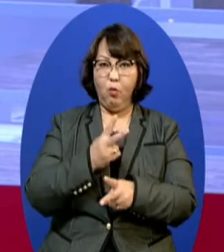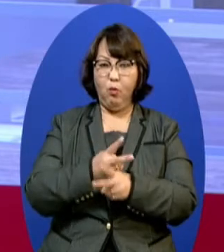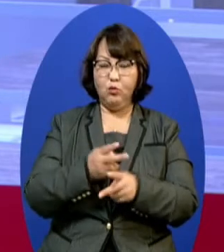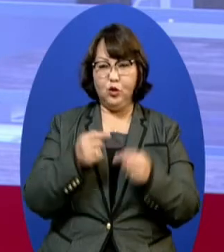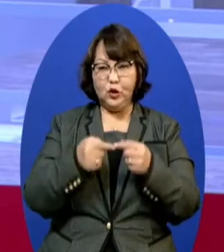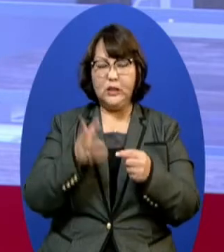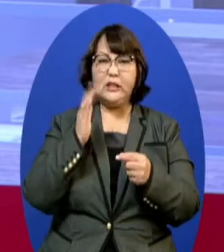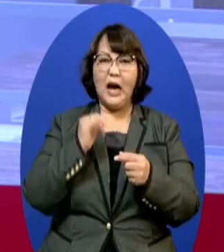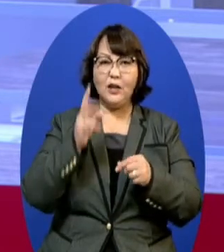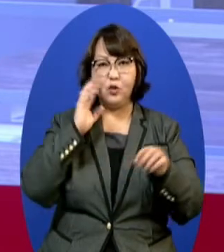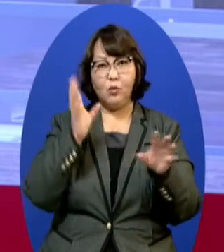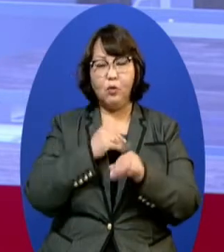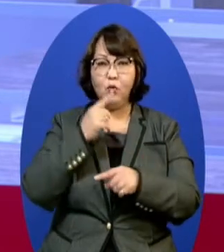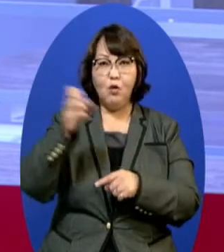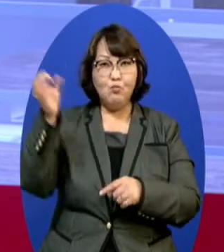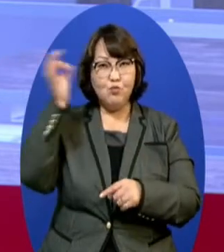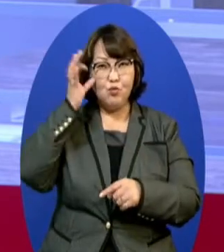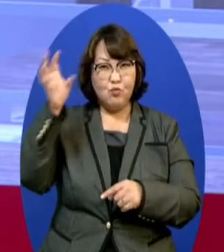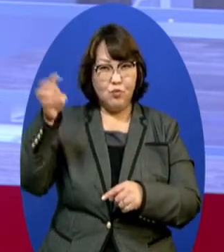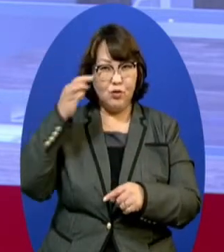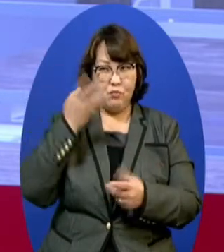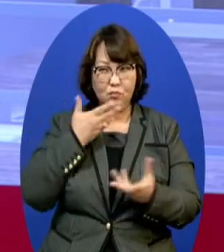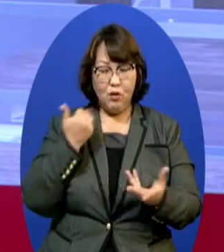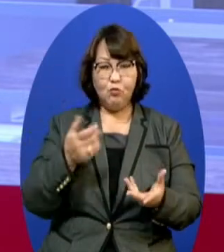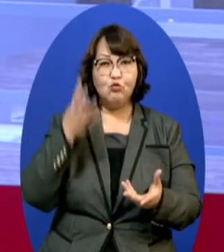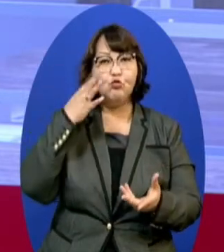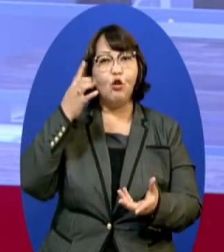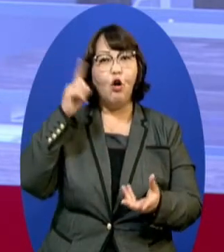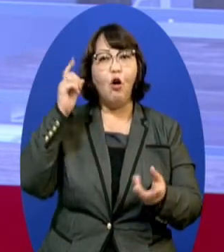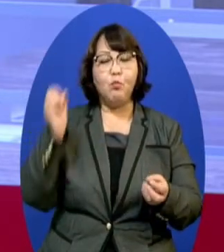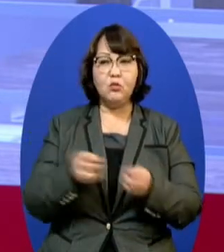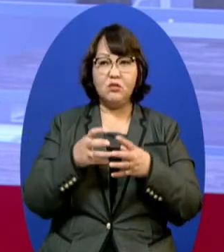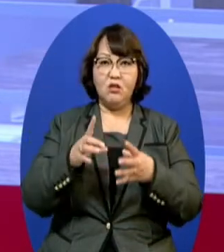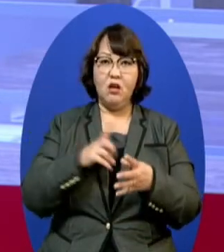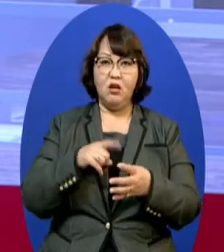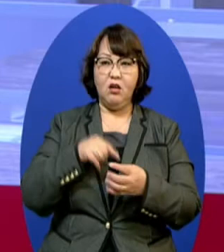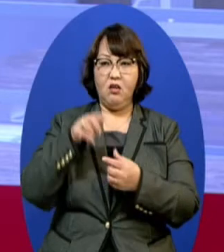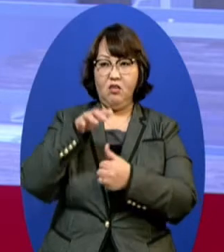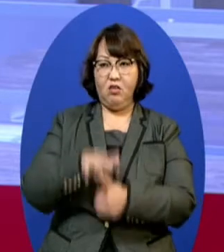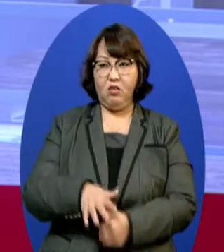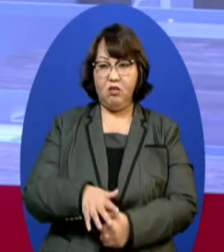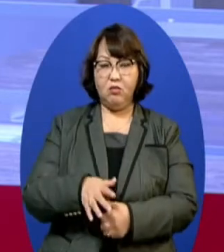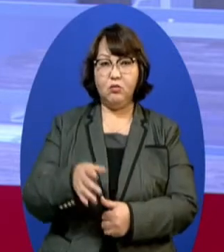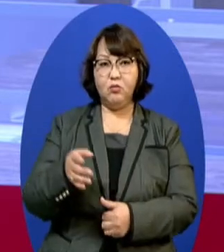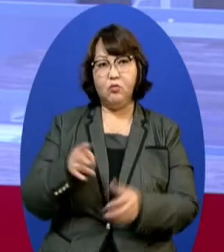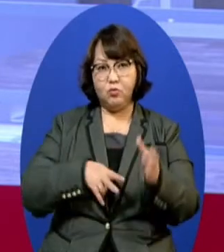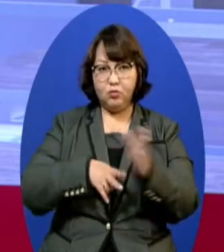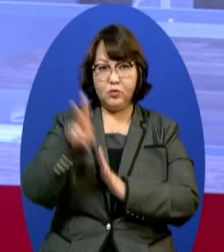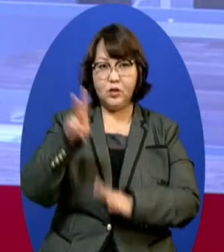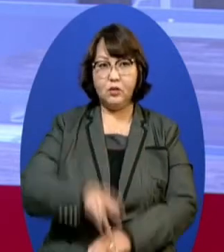хэрхэн зохицуулагддаг талаар мэдэхгүй байгаа нь зохиогчийн эрх зөрчигдөхөд нэг талаас нөлөөлж байгаа юм а.